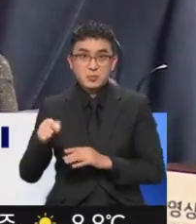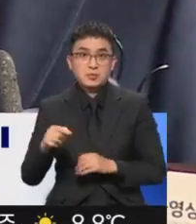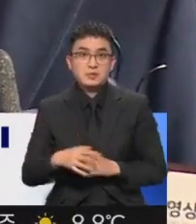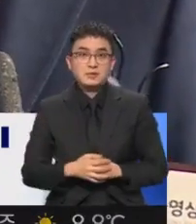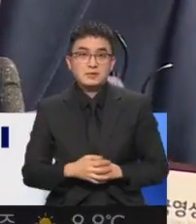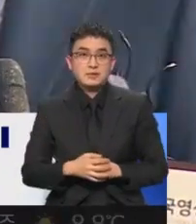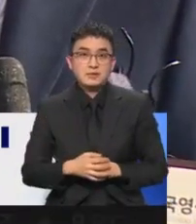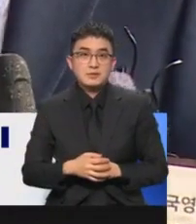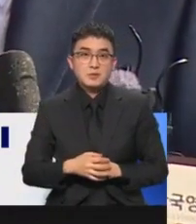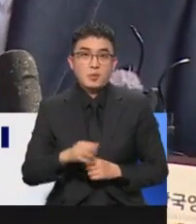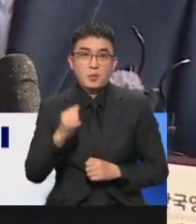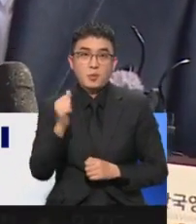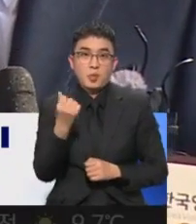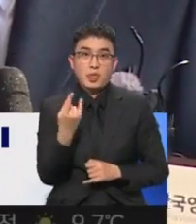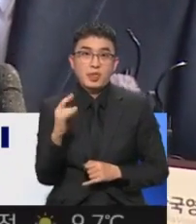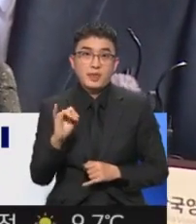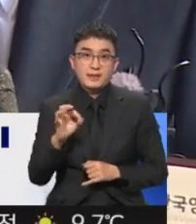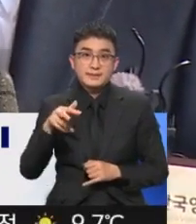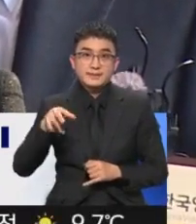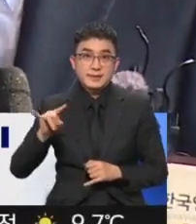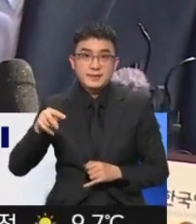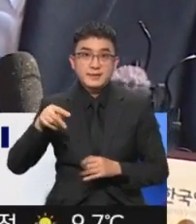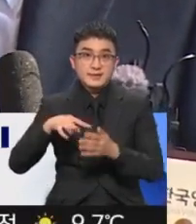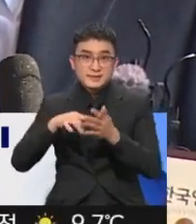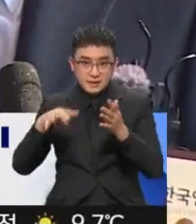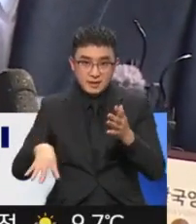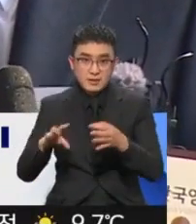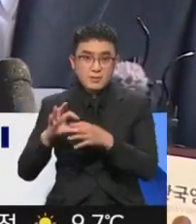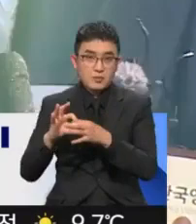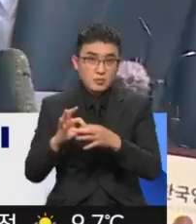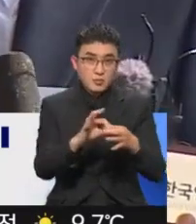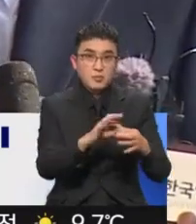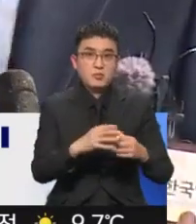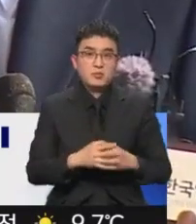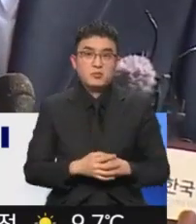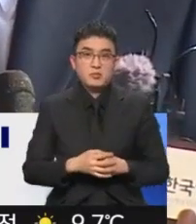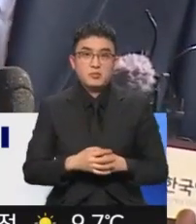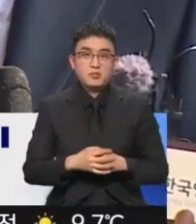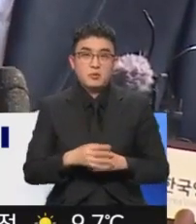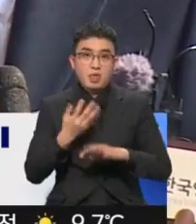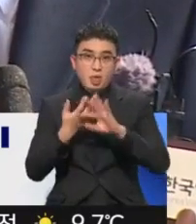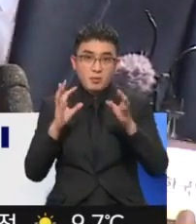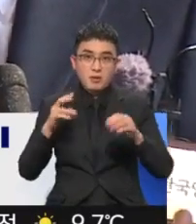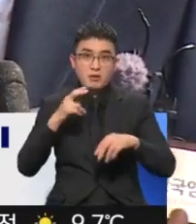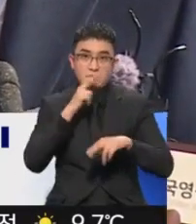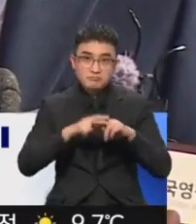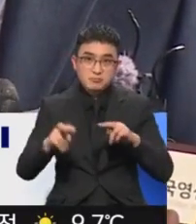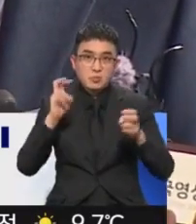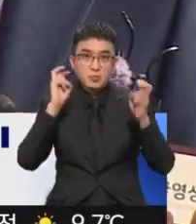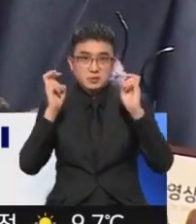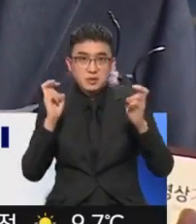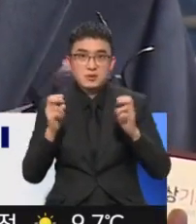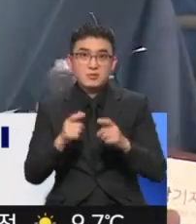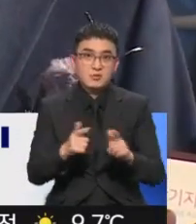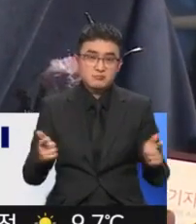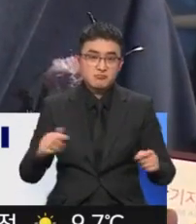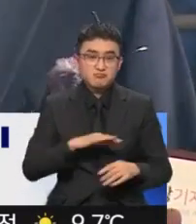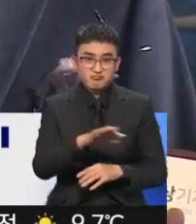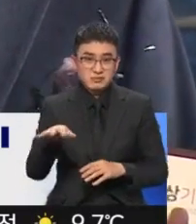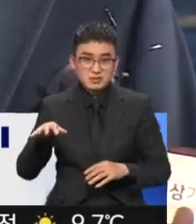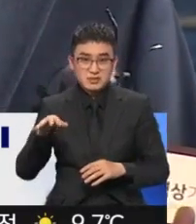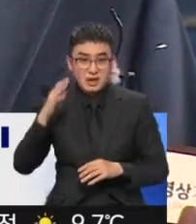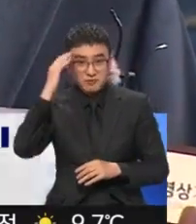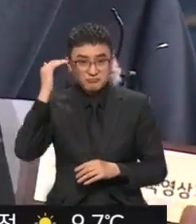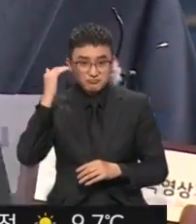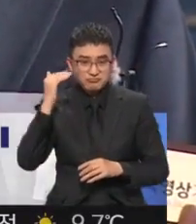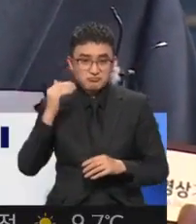대해서도 원유 생산과 정제를 하는 해외 정유사 그리고 정제 마진의 의존하는 우리나라 정의사는 차이가 있다면서